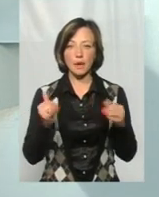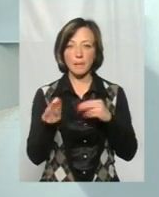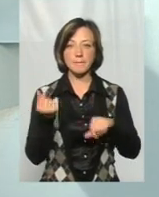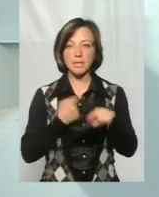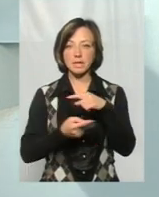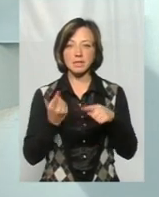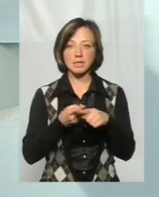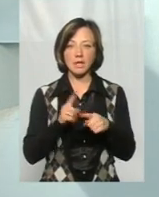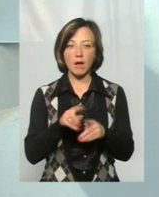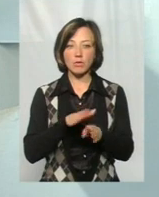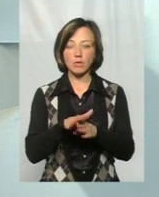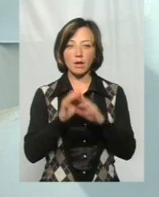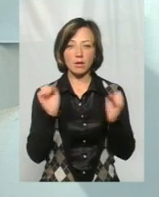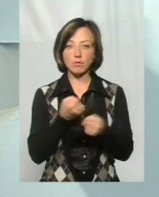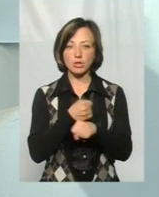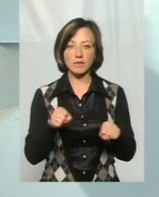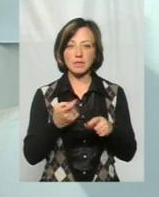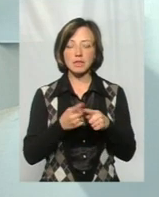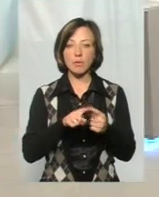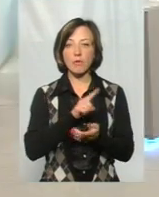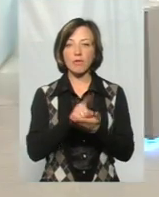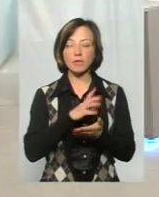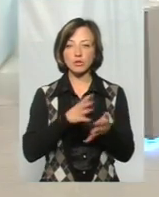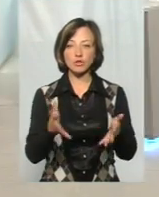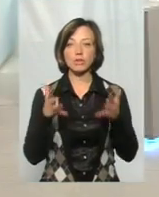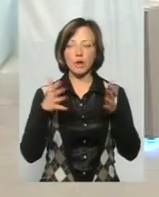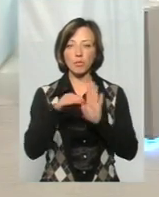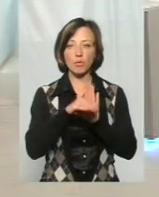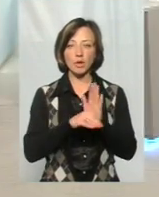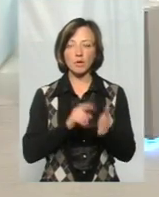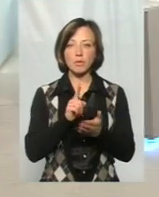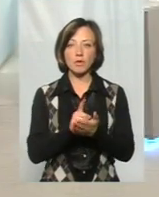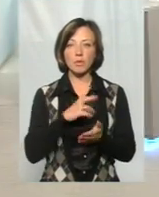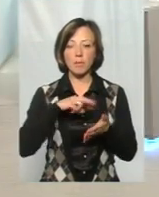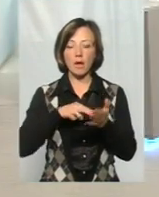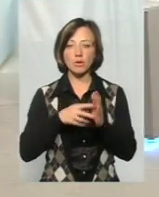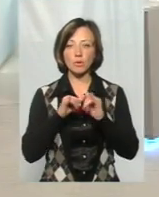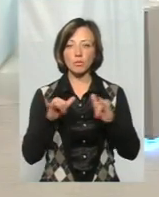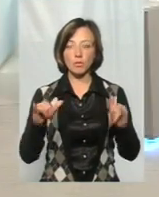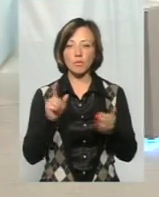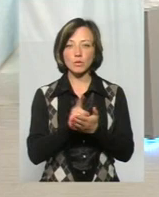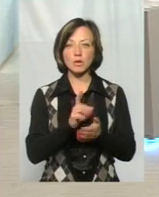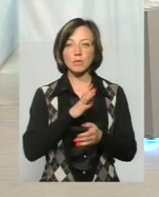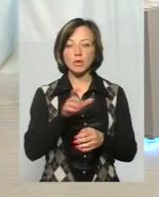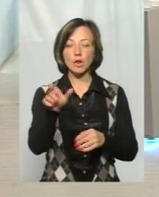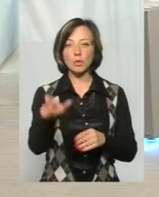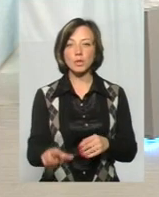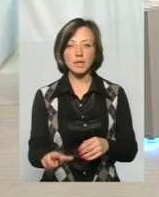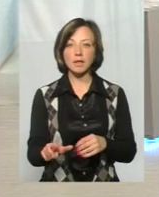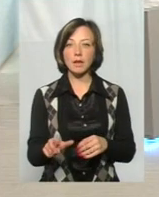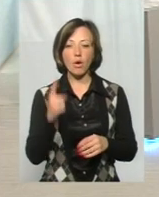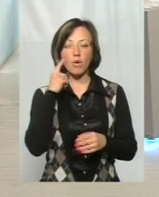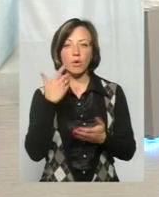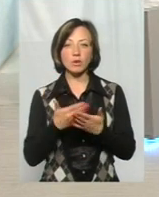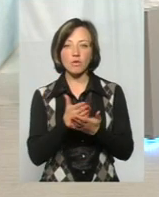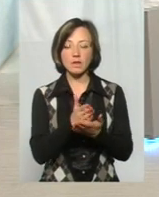бізнесу – це абсолютно буде неможливо. Це повинна бути чітка програма, це повинен бути план розвитку. Це повинна людина не те, що